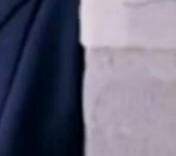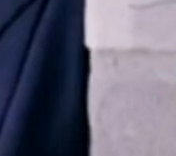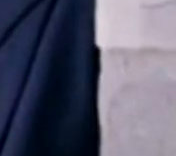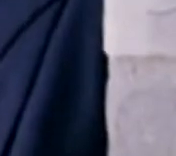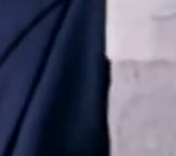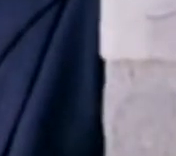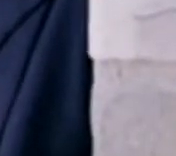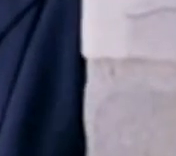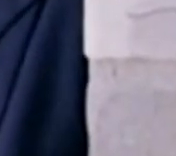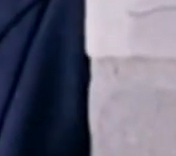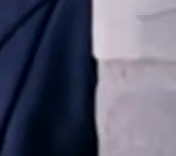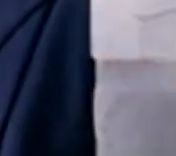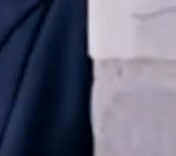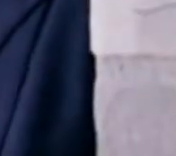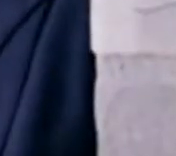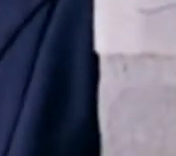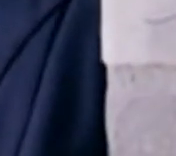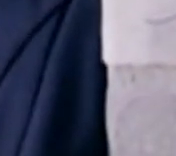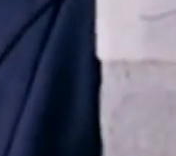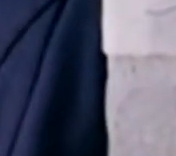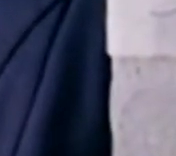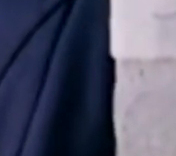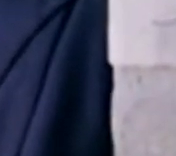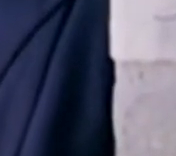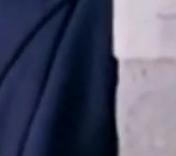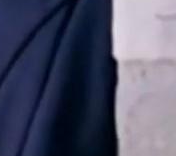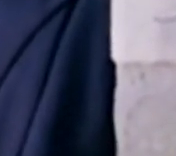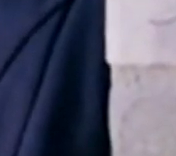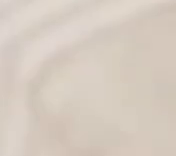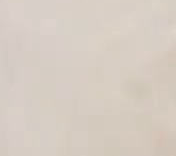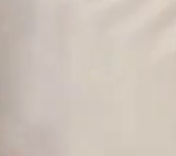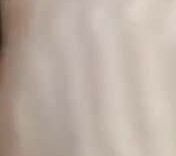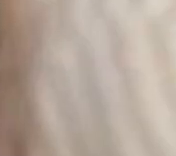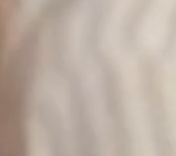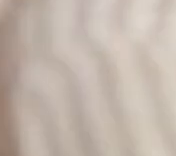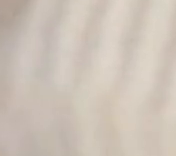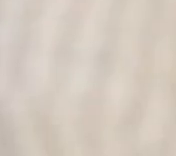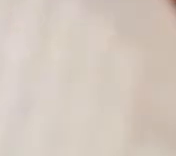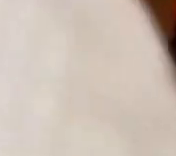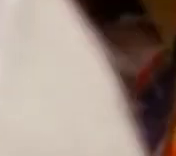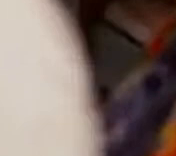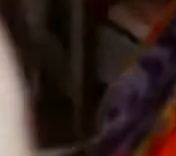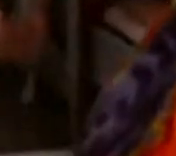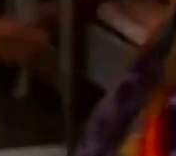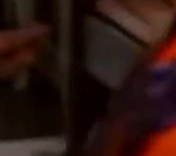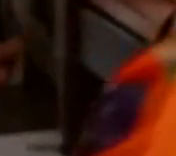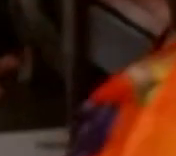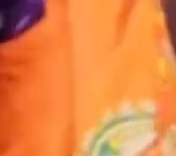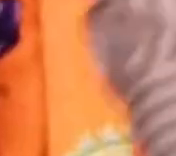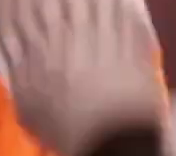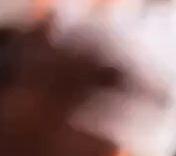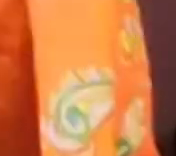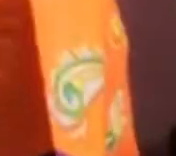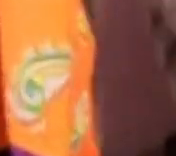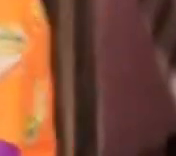mzuri, laini, lakini una ushamba kani? Una gaswaga wewe. Una nini pili? Una nini wewe na mimi? Si nimekwambia